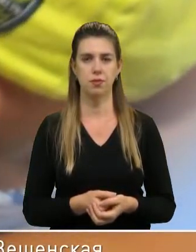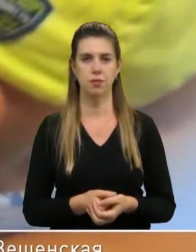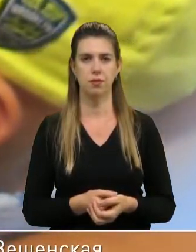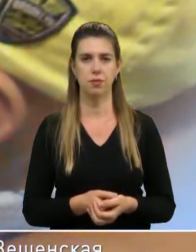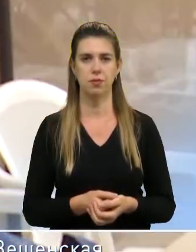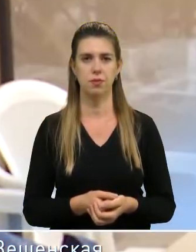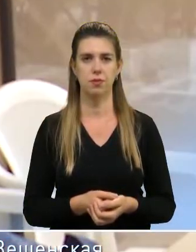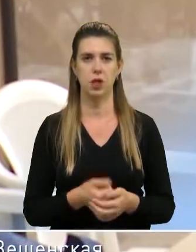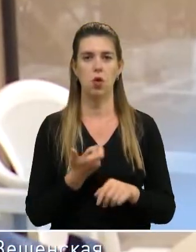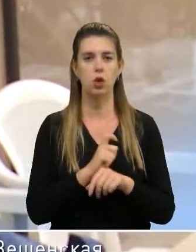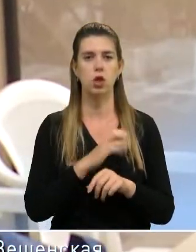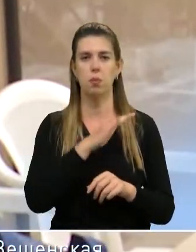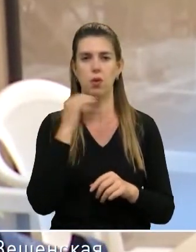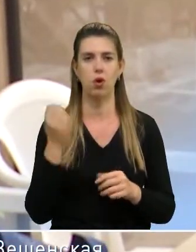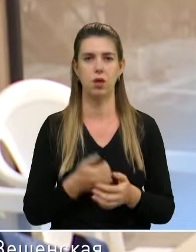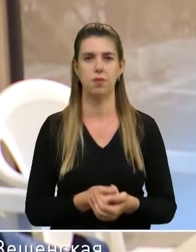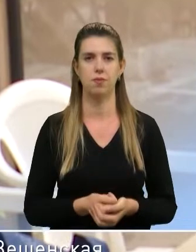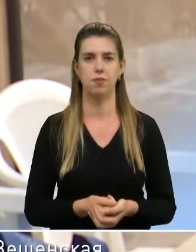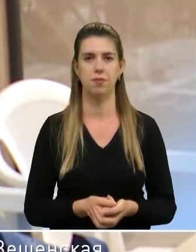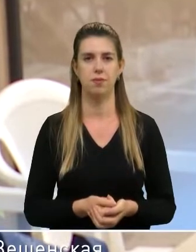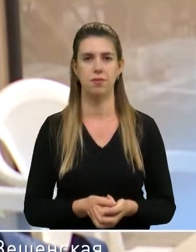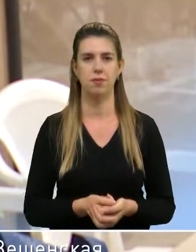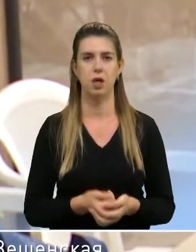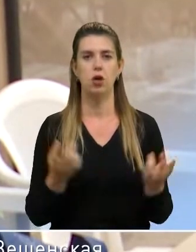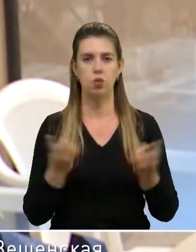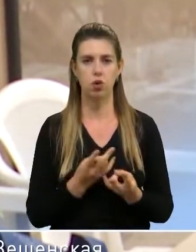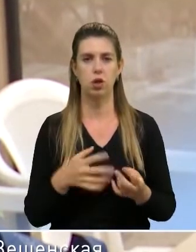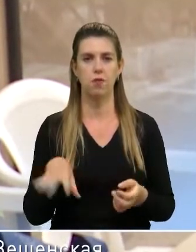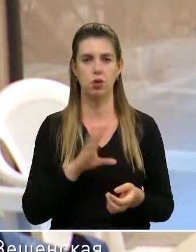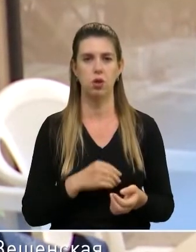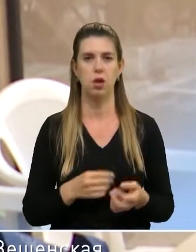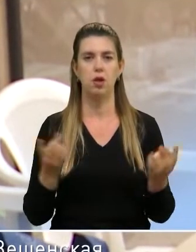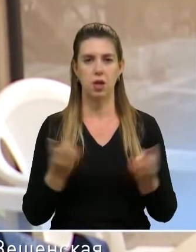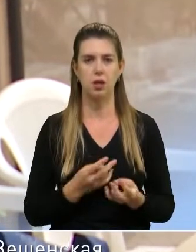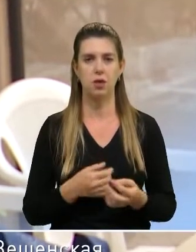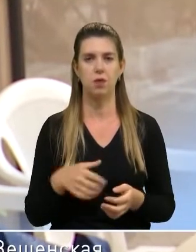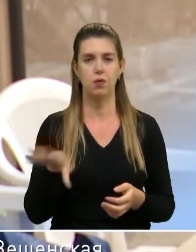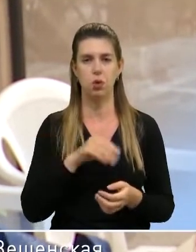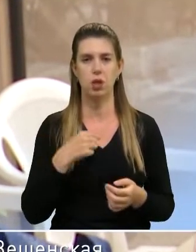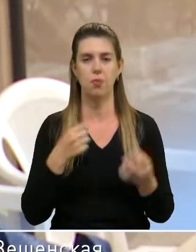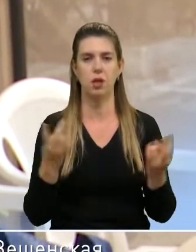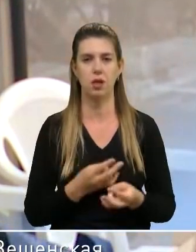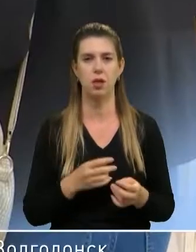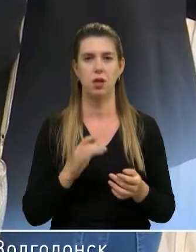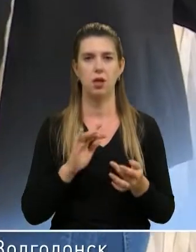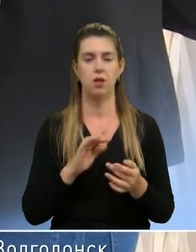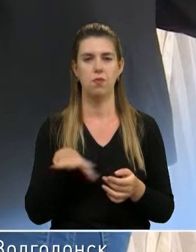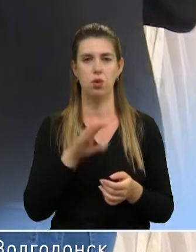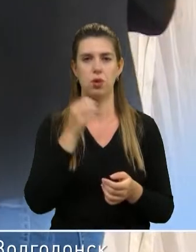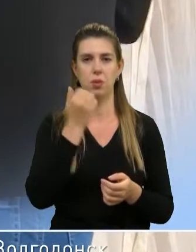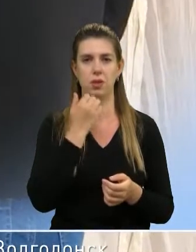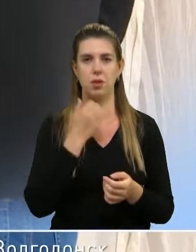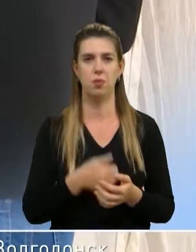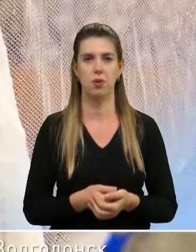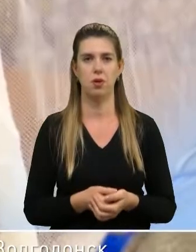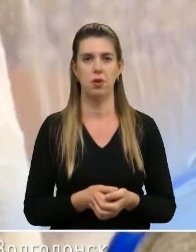Ну там много. Это нужно вам? Да, конечно, надо, нам все надо. И то на это спасибо. Мир не без